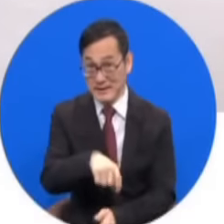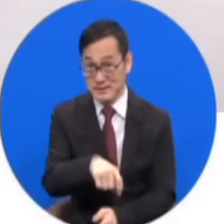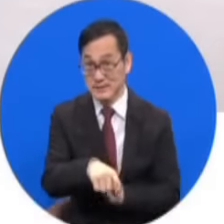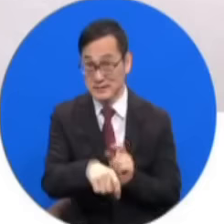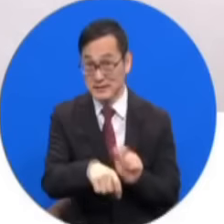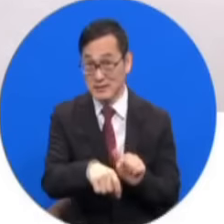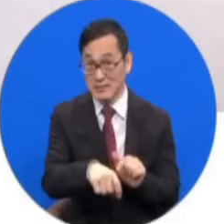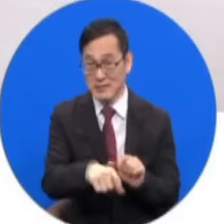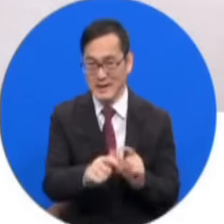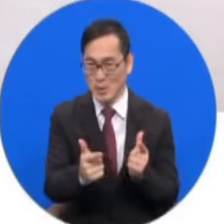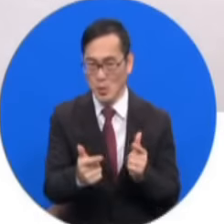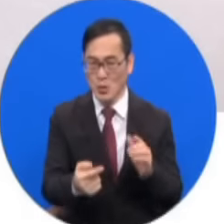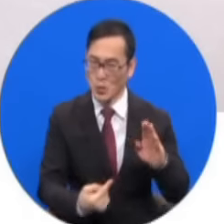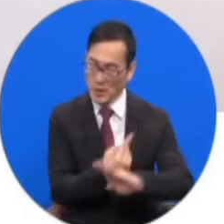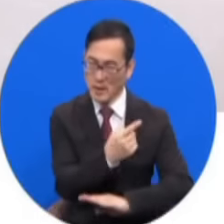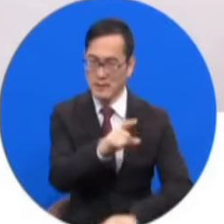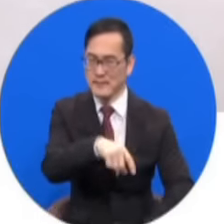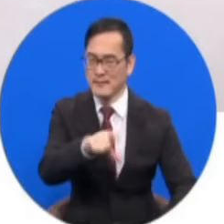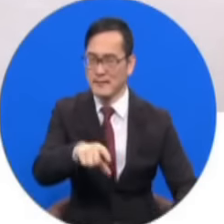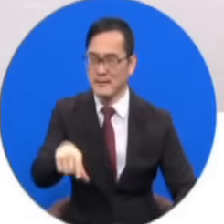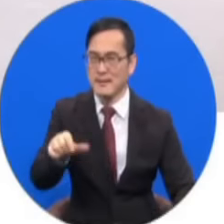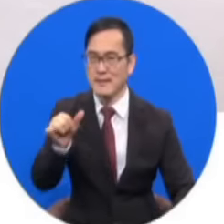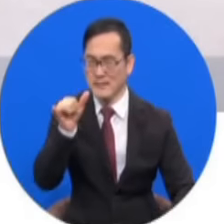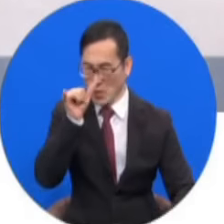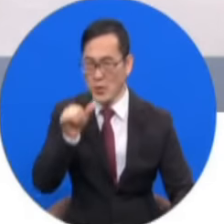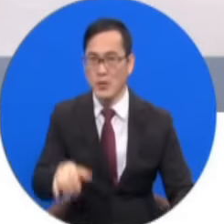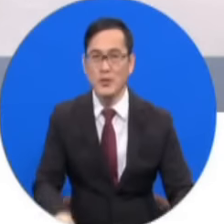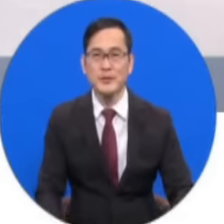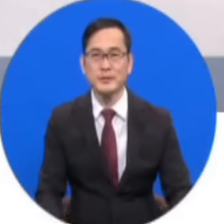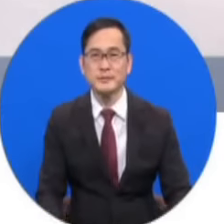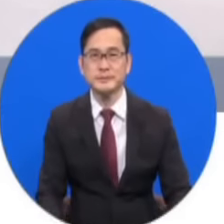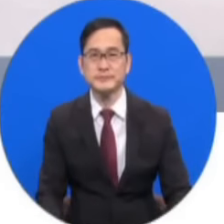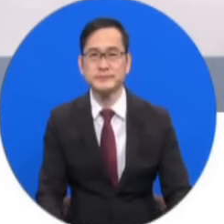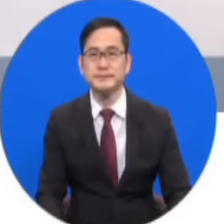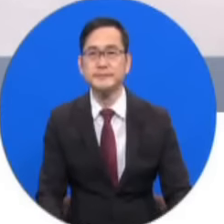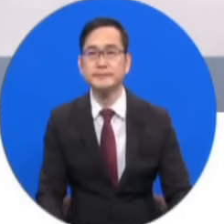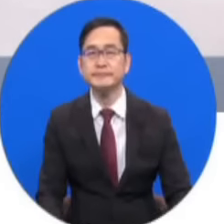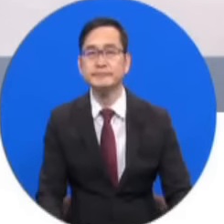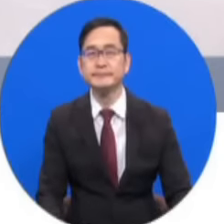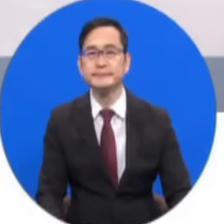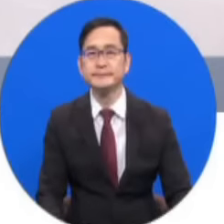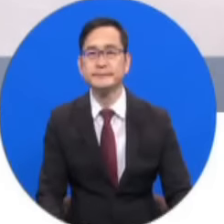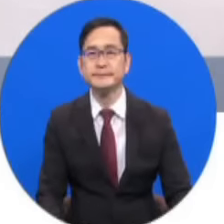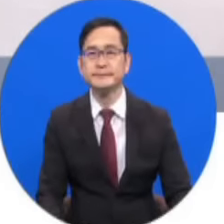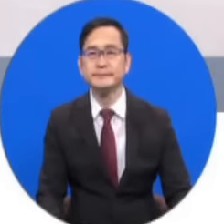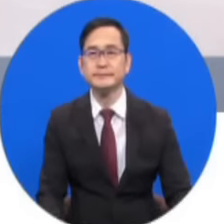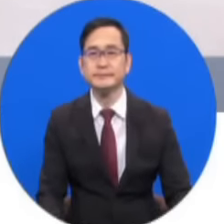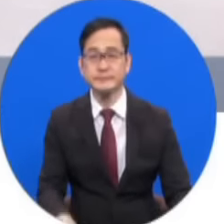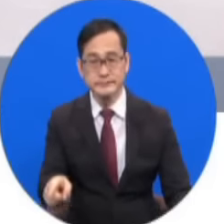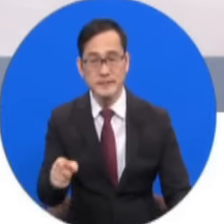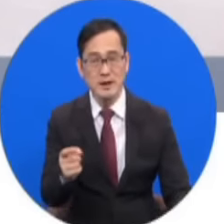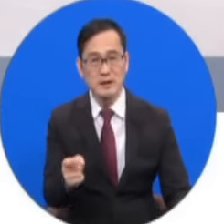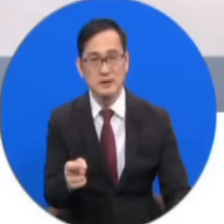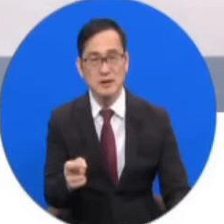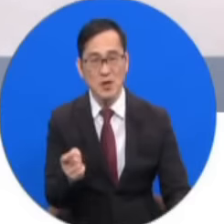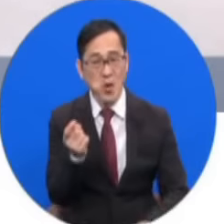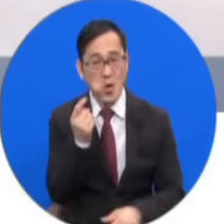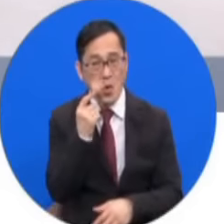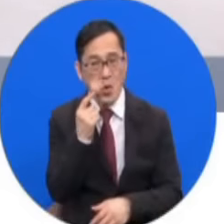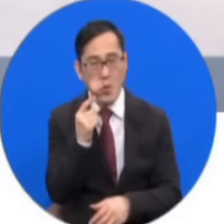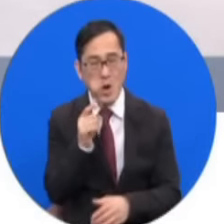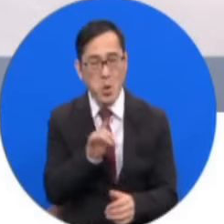국한돼 있지 않습니다이 10년만을 결제한 거에 대한 이 기부행위 문제가 아니고요 거기에 허위 사실 공표 당선 목적 허위 사실 공표